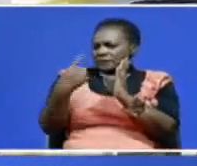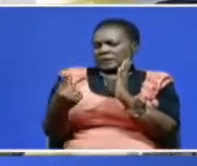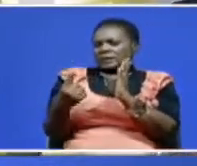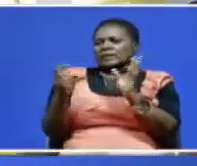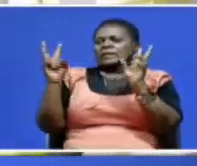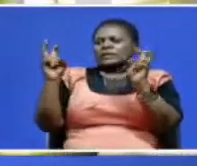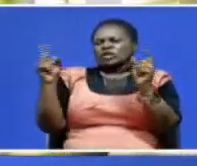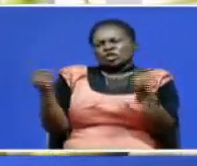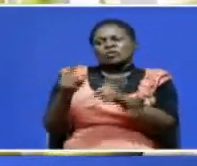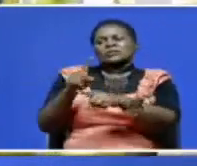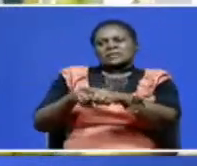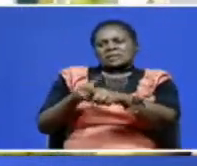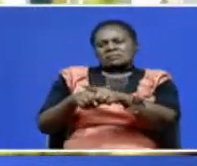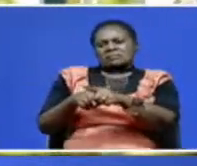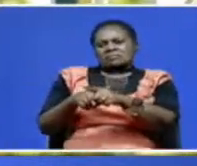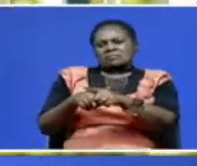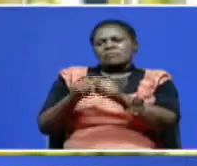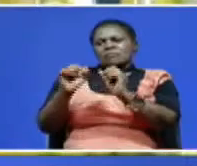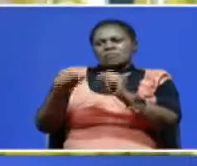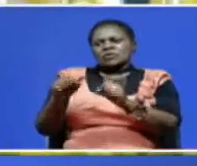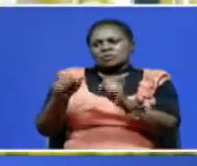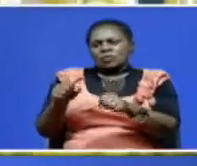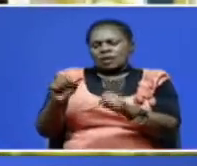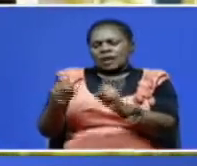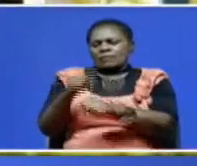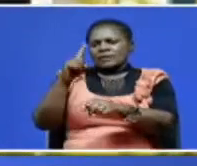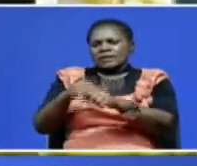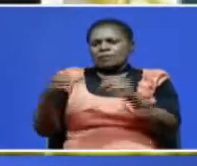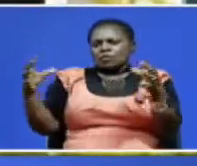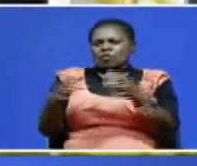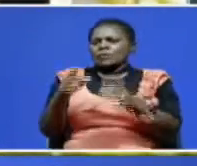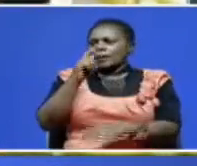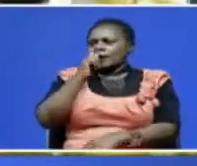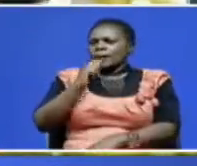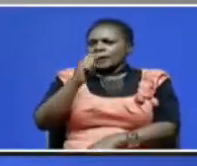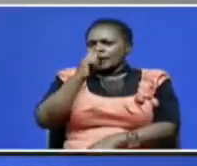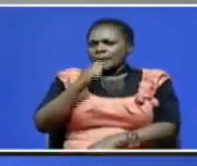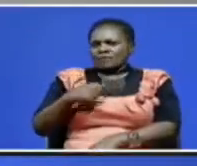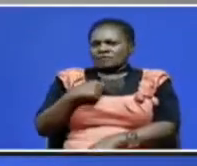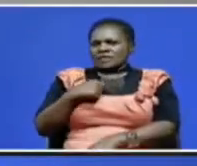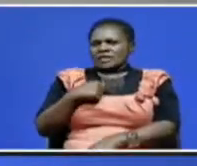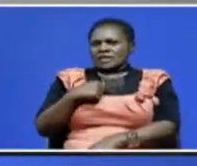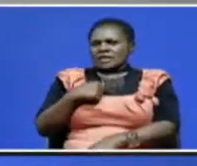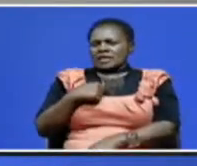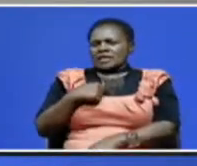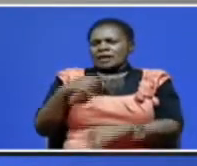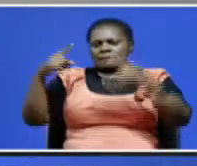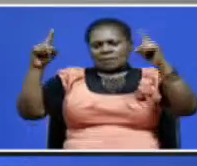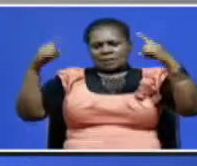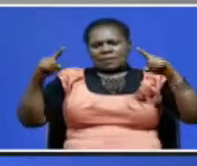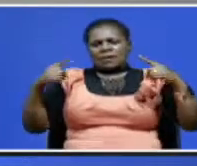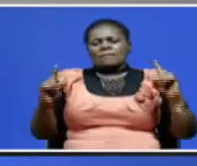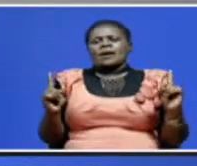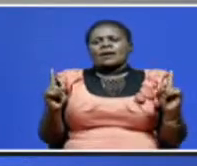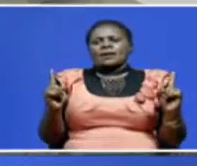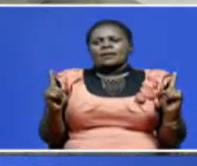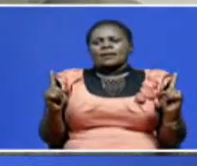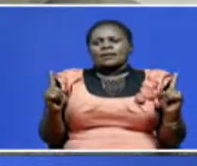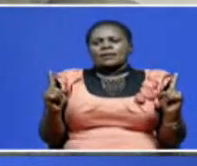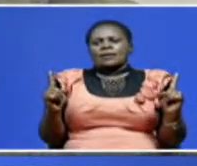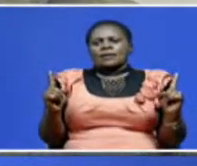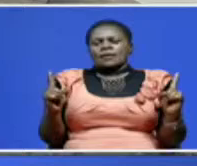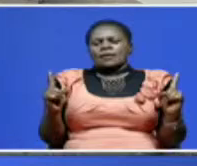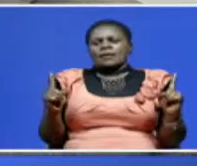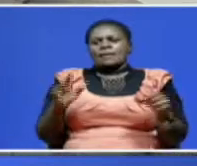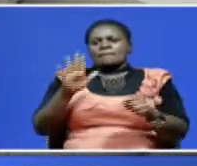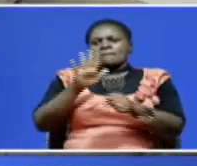ni swala la muda tu, zitafika nyakati jamii ya Kitanzania itahisi kuwa sehemu ya mafanikio haya ya kihistoria. Wengi